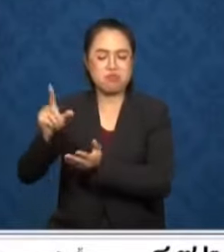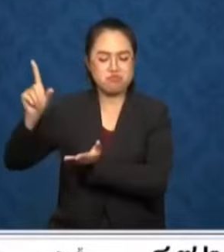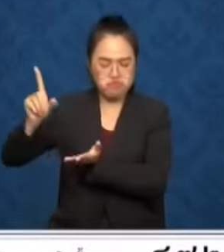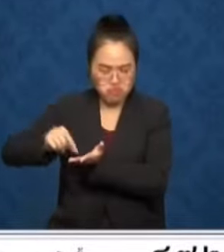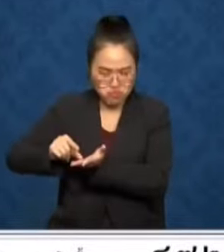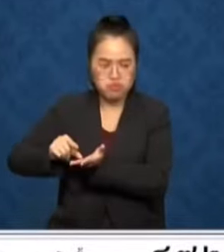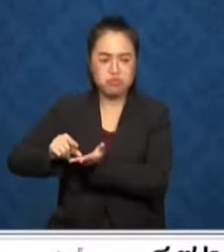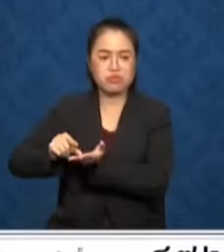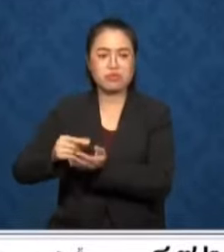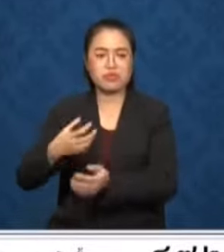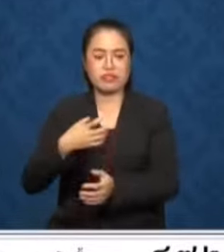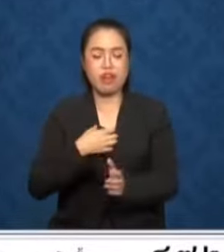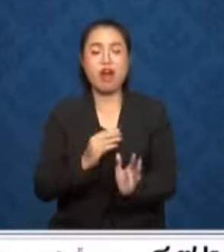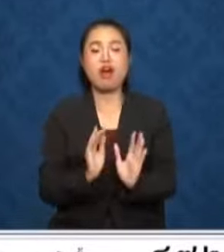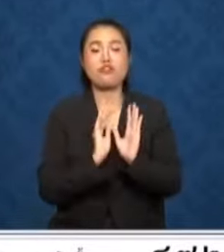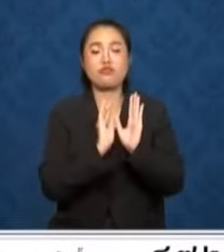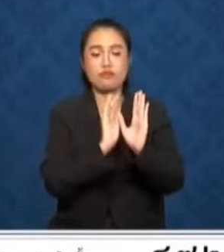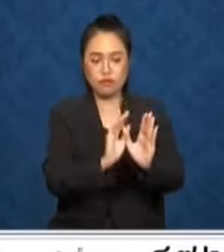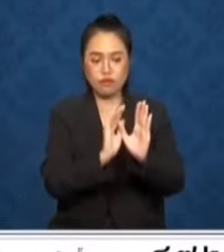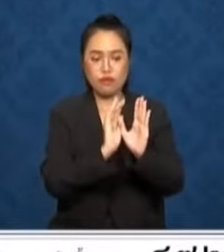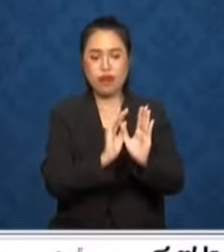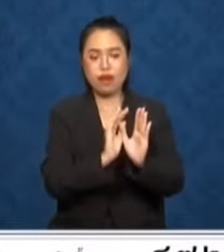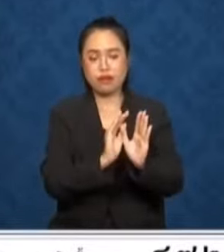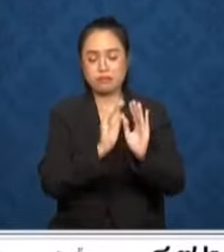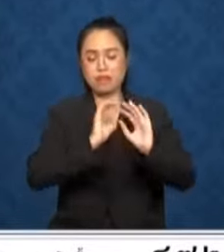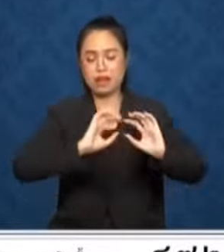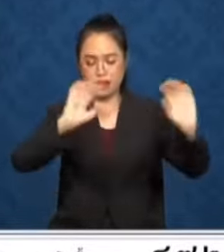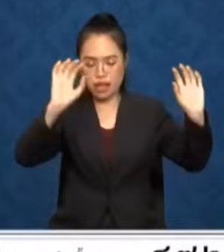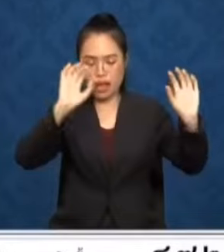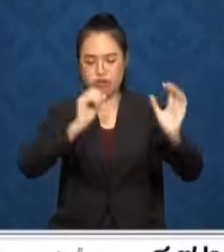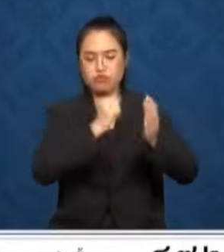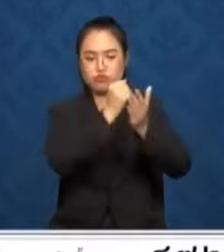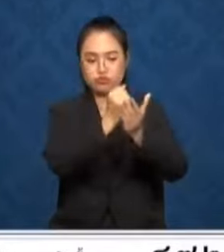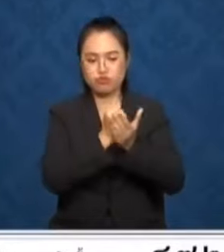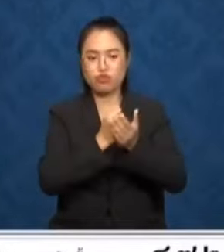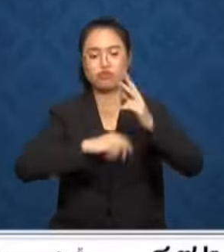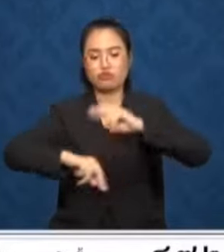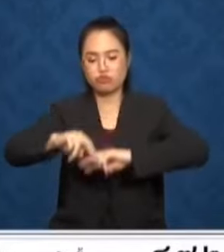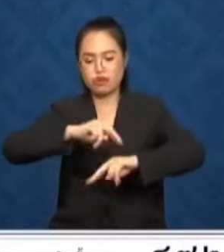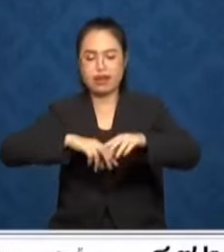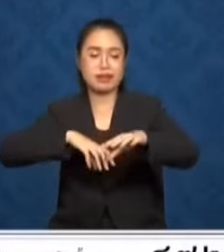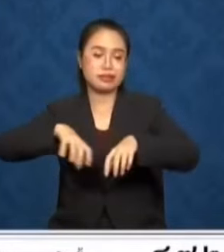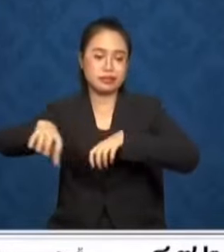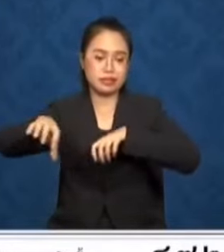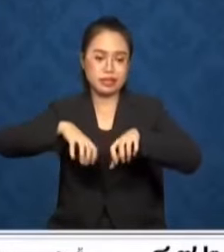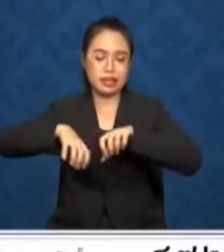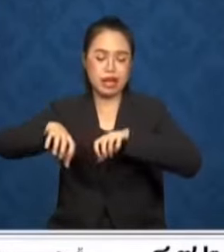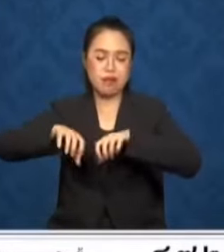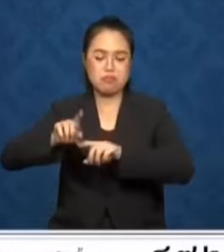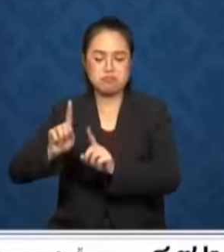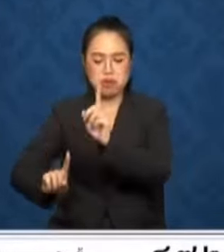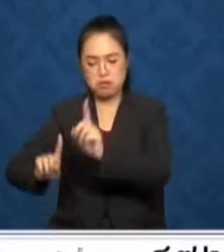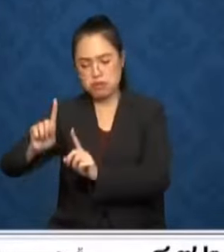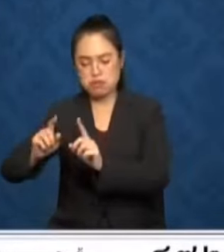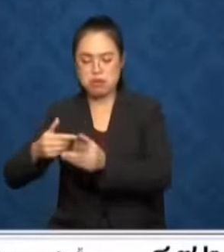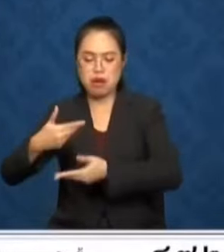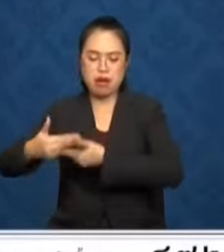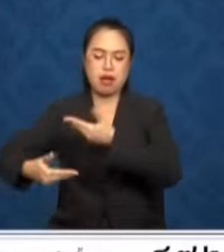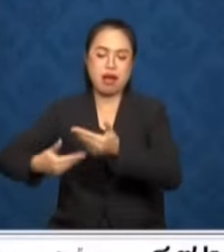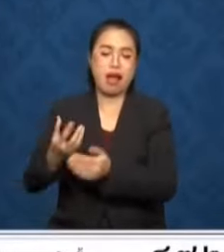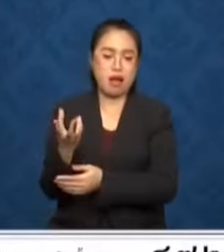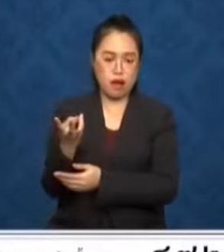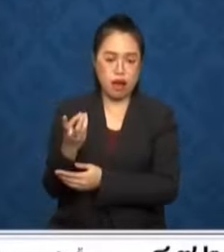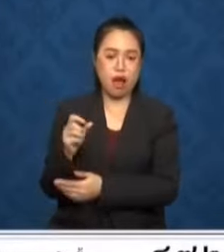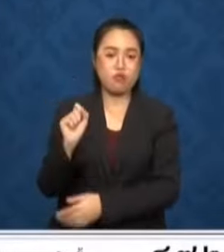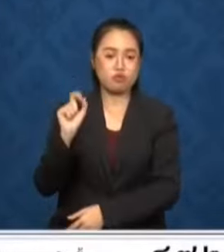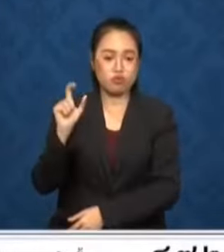เรียท่ประทานฝากปยงหนอยงานที่เกี่ยวของขอให้ช่วยลงมาดูแลและบริหารจดการเรื่องราคาข้าวอย่างเรงดวนด้วยนะคะเพื่